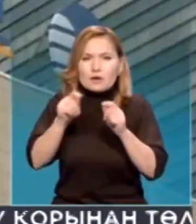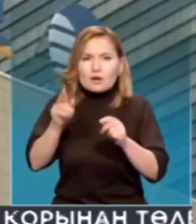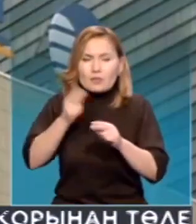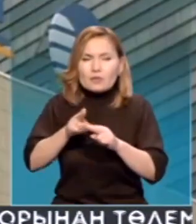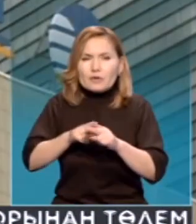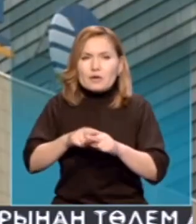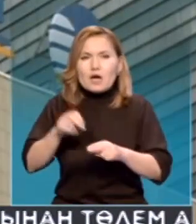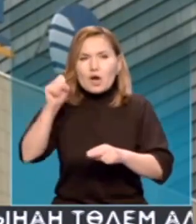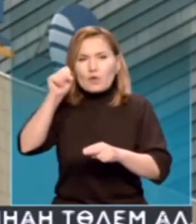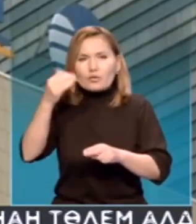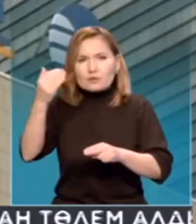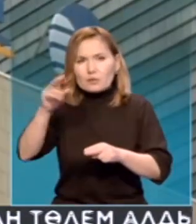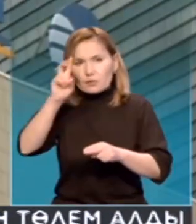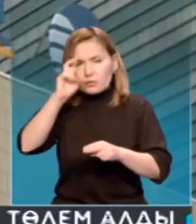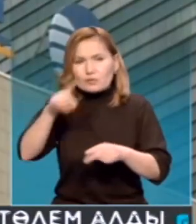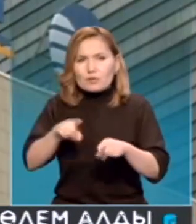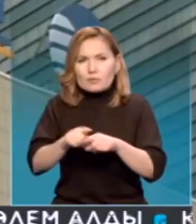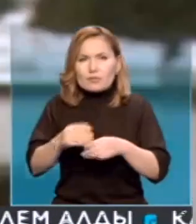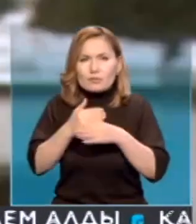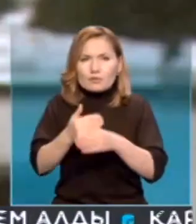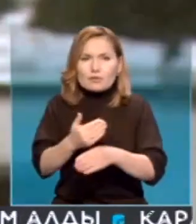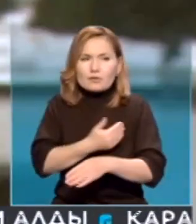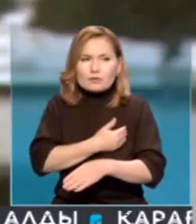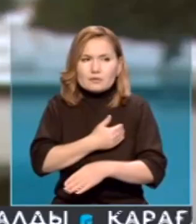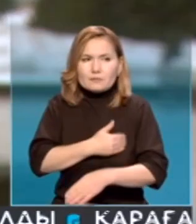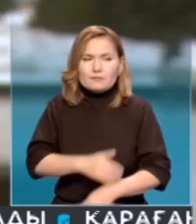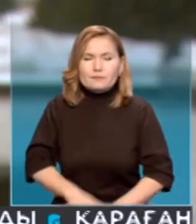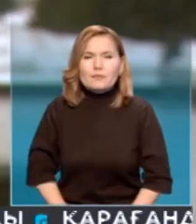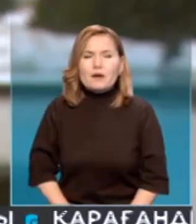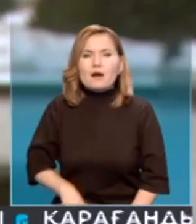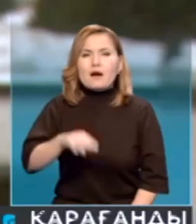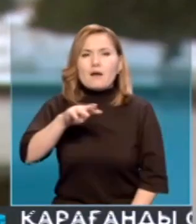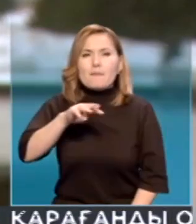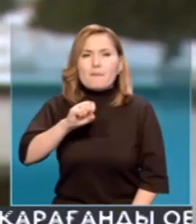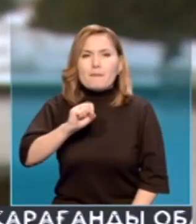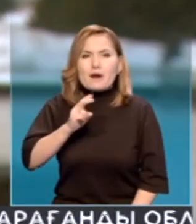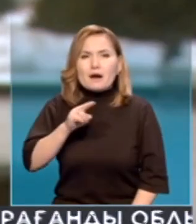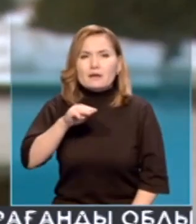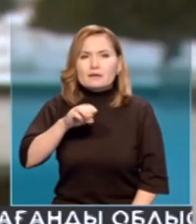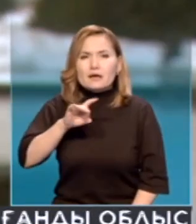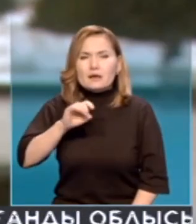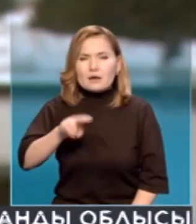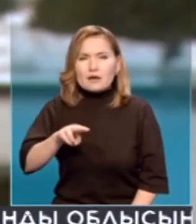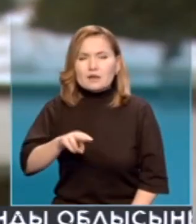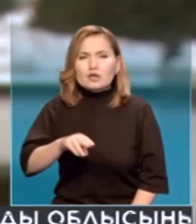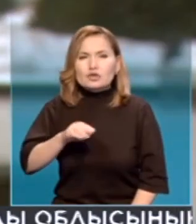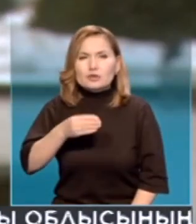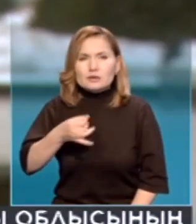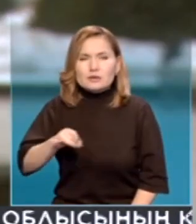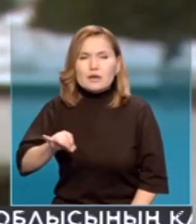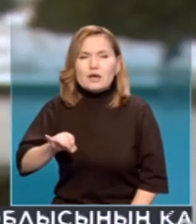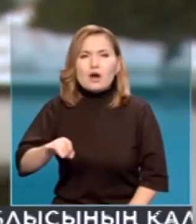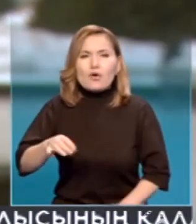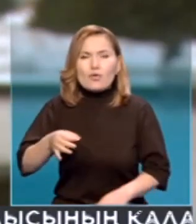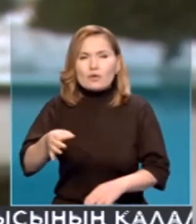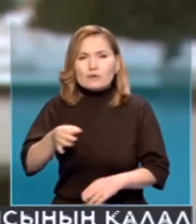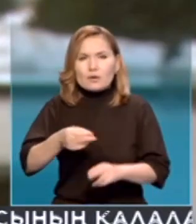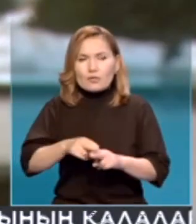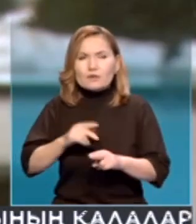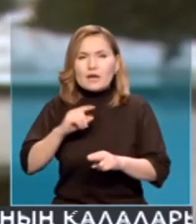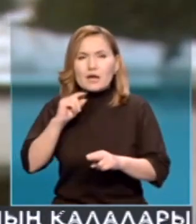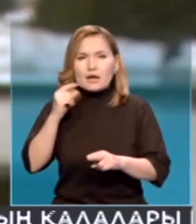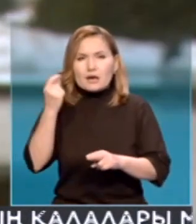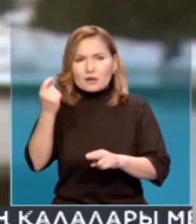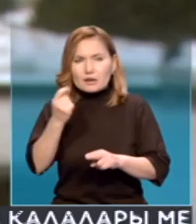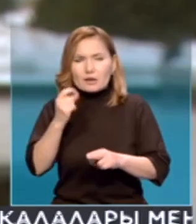жобаға өзбек тарапы да қызығушылық танытқан. Дарбаза Мақтарал қазіргі уақытта техника-экономиялық негіздеме әзірлеуде.